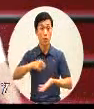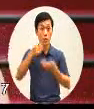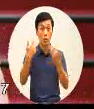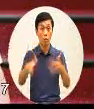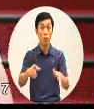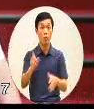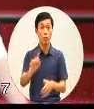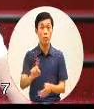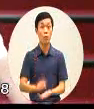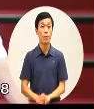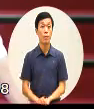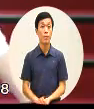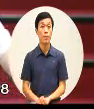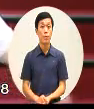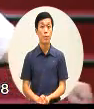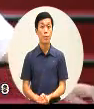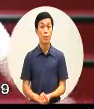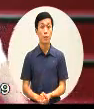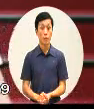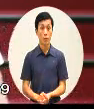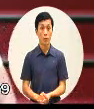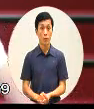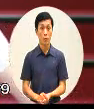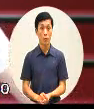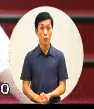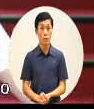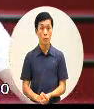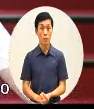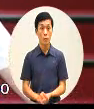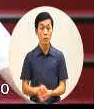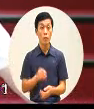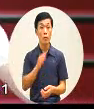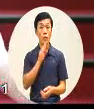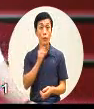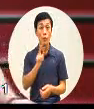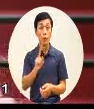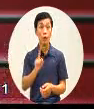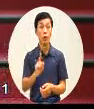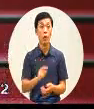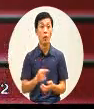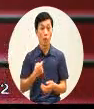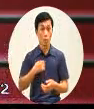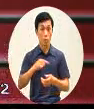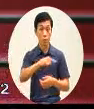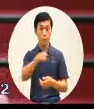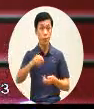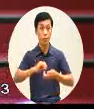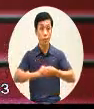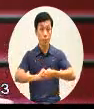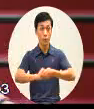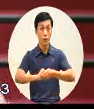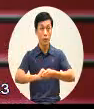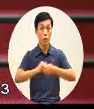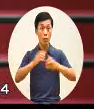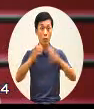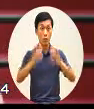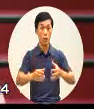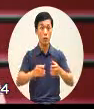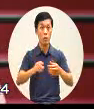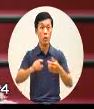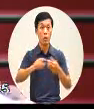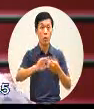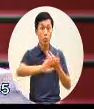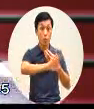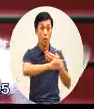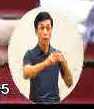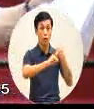的，哦，开门见山里面讲的，就是我们必须要定他法来做一个补